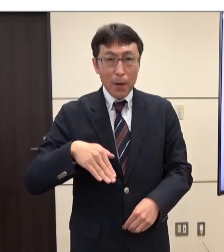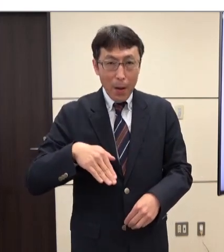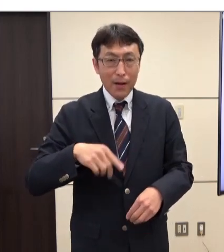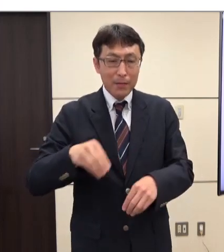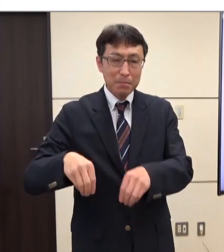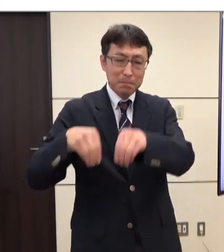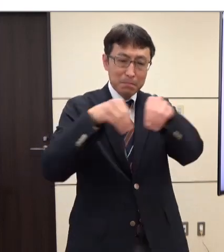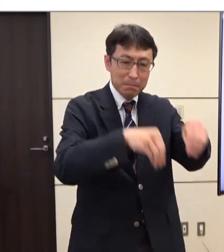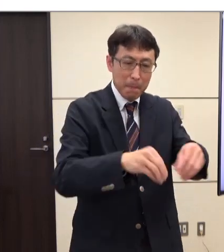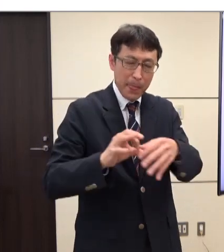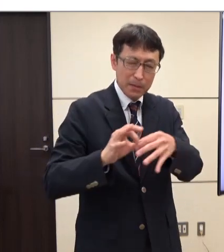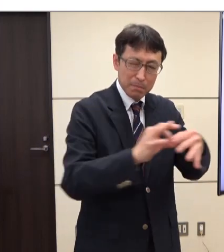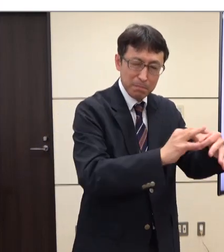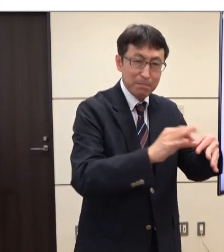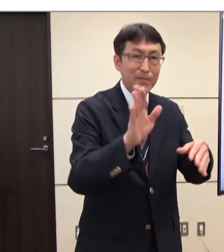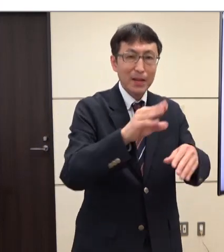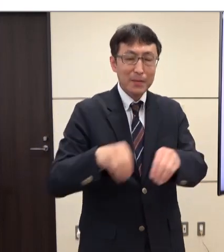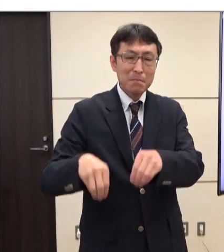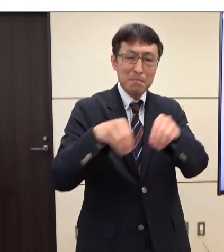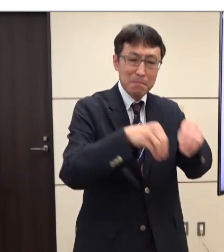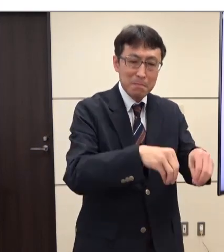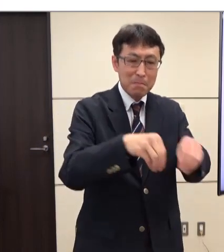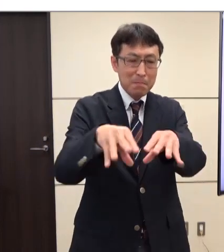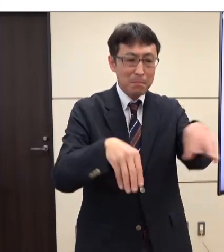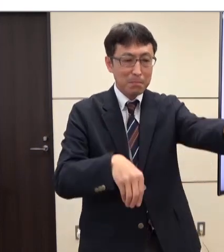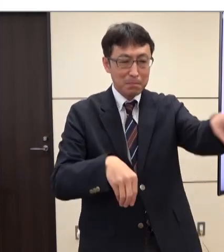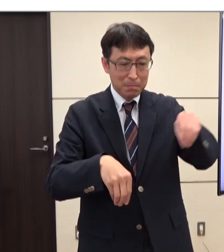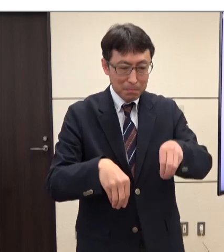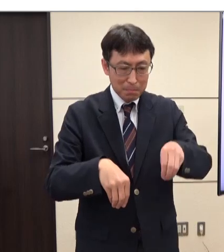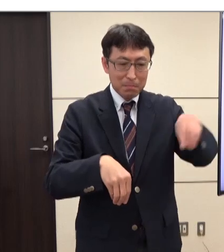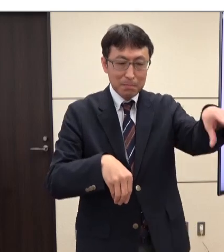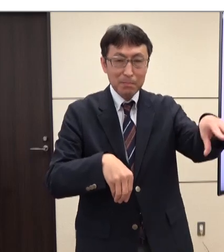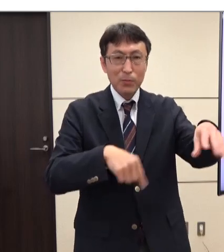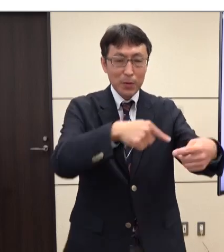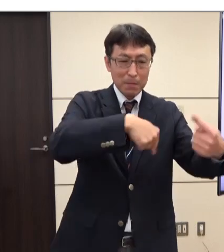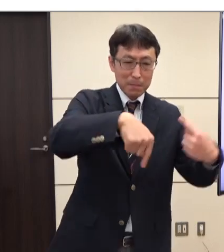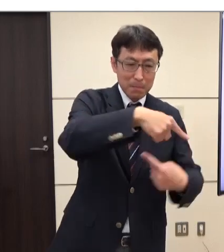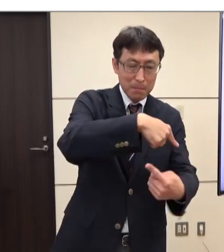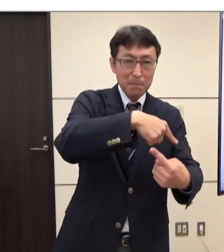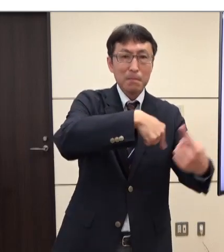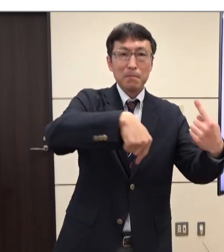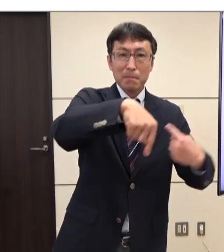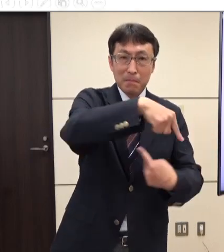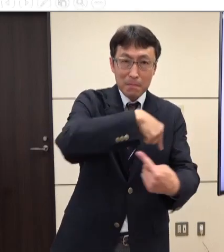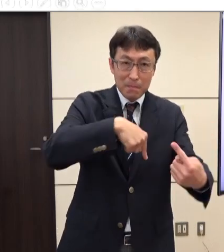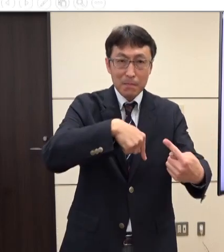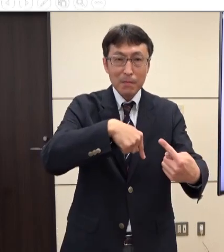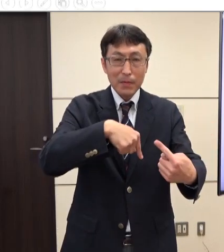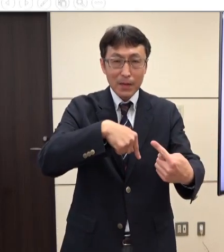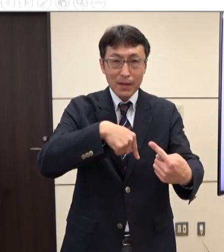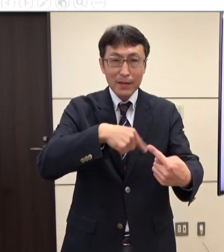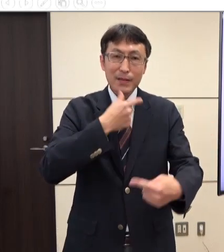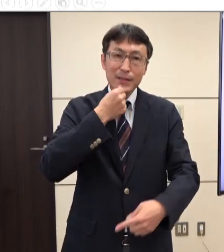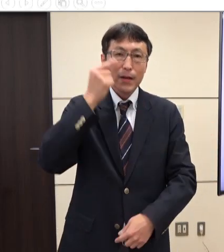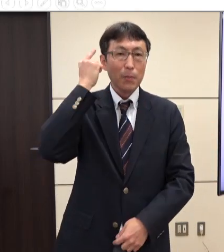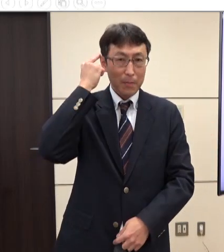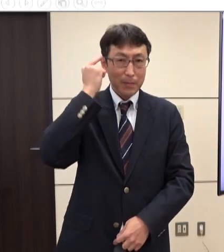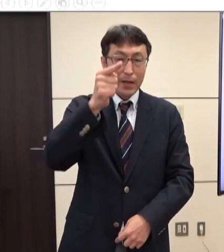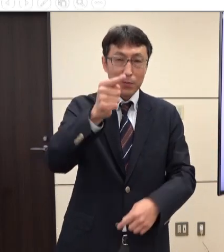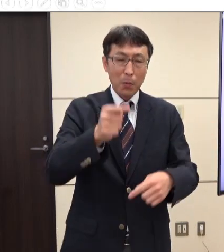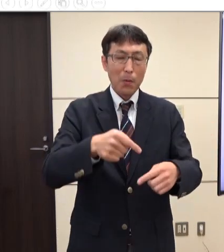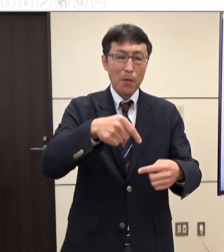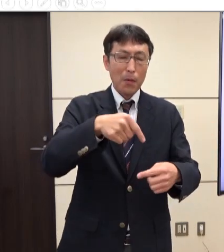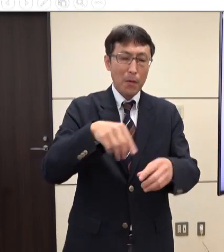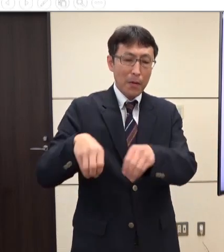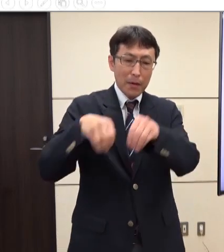ているんですが、10年過ぎた方は基本的には出ていただきますが、そのためにも市では家計相談や